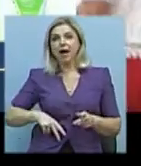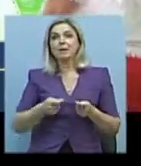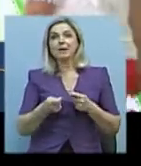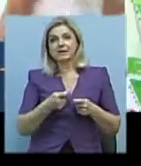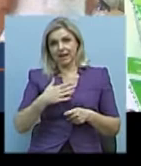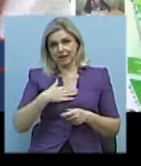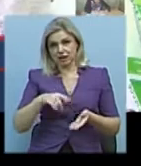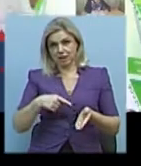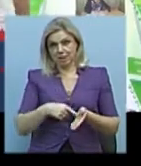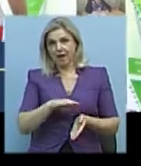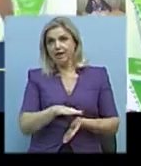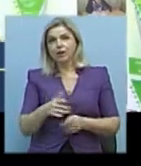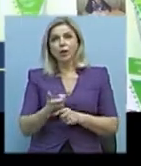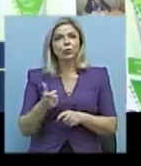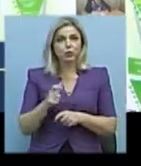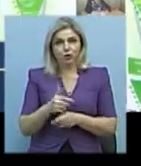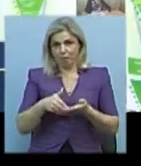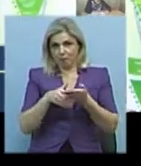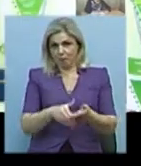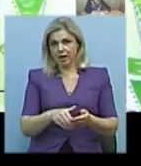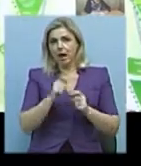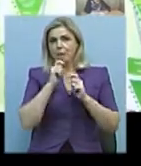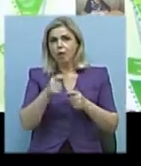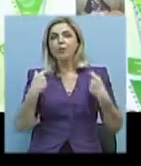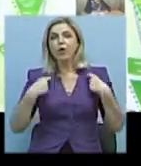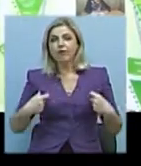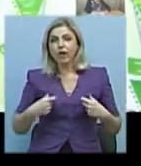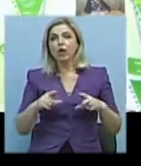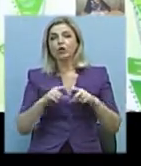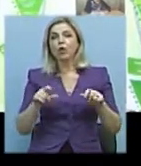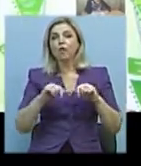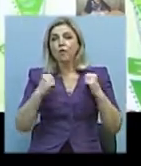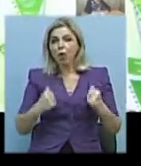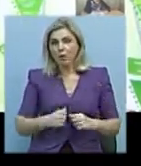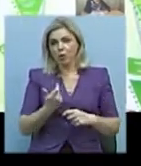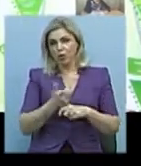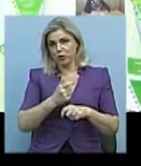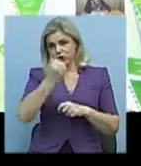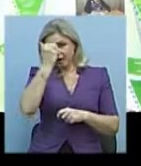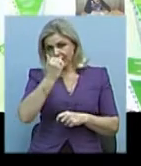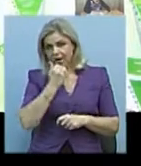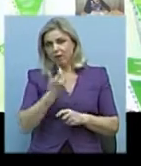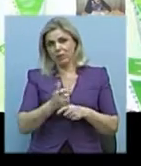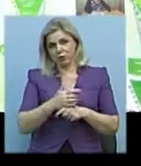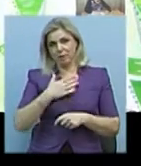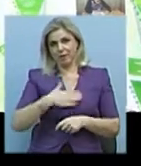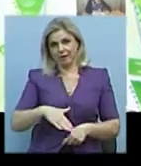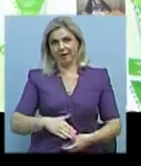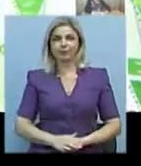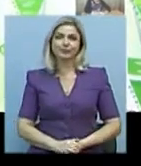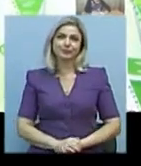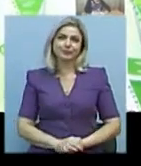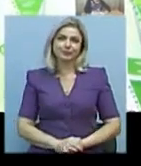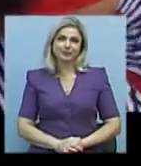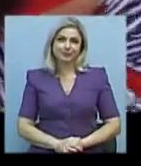міста. Дітям дуже допомогли. Подарували і портфелі, і шкільну форму. Ми дуже дякуємо і нам дуже приємно. Ми дуже раді і